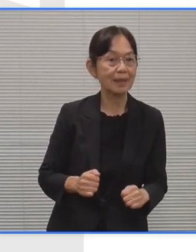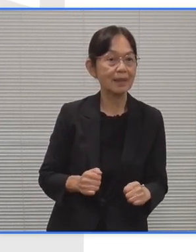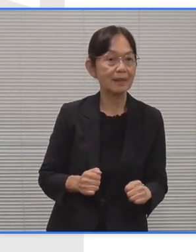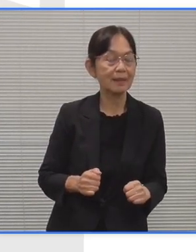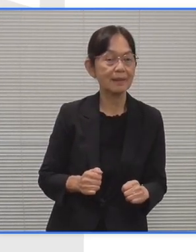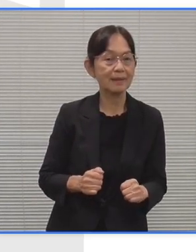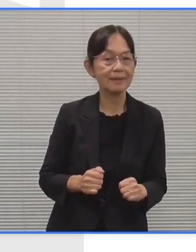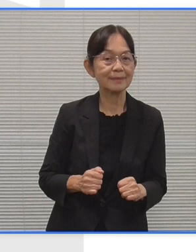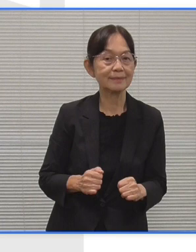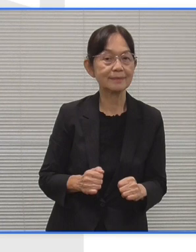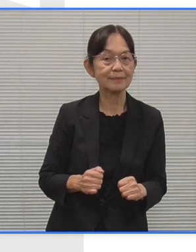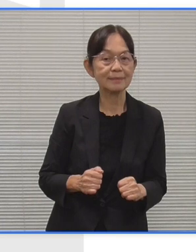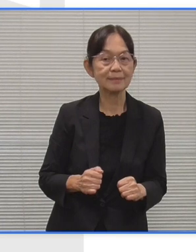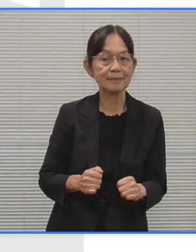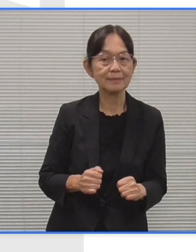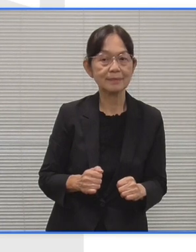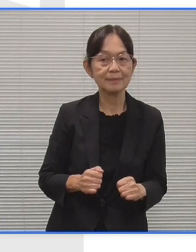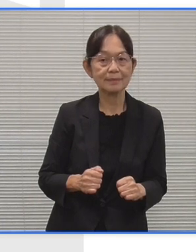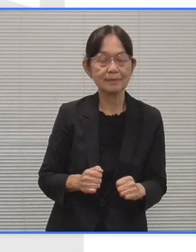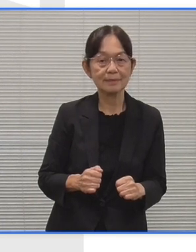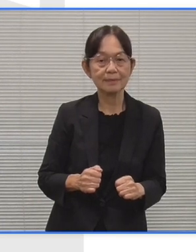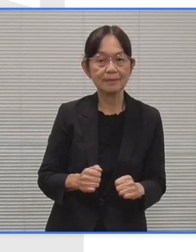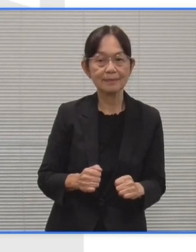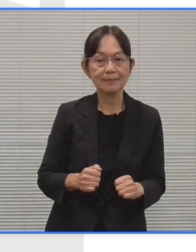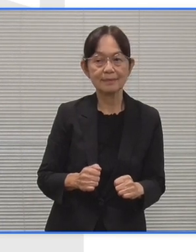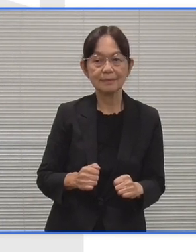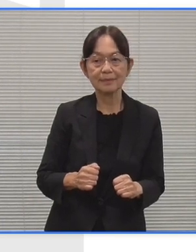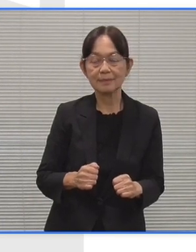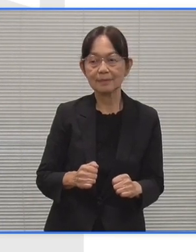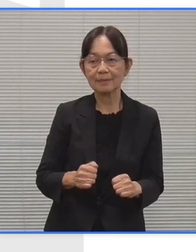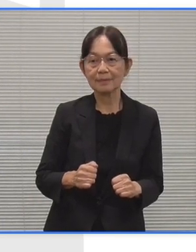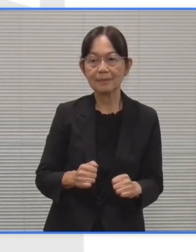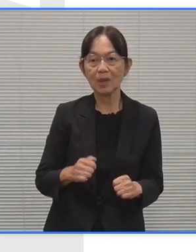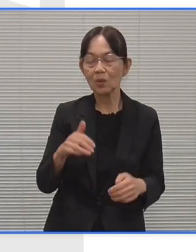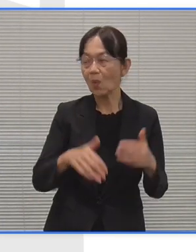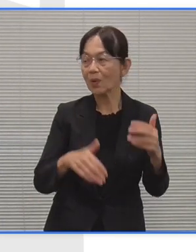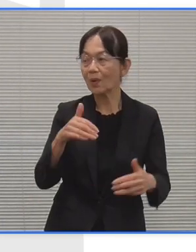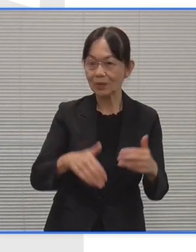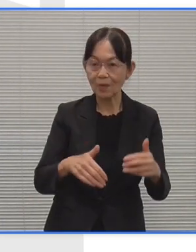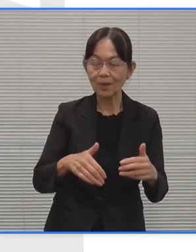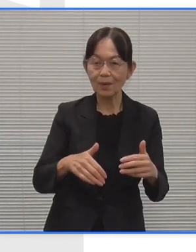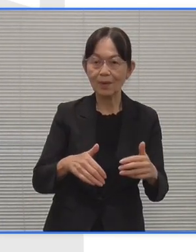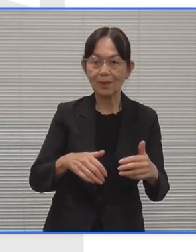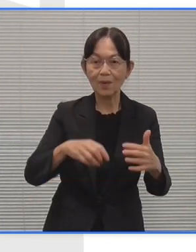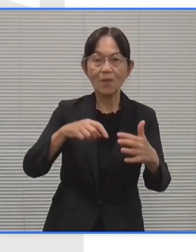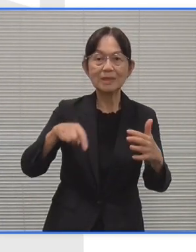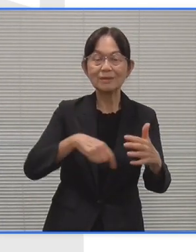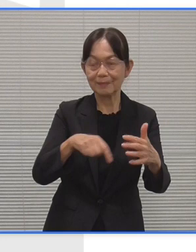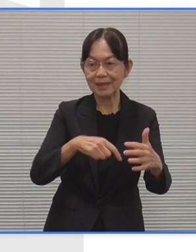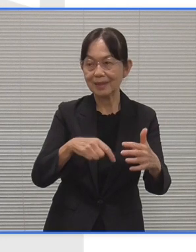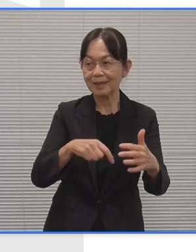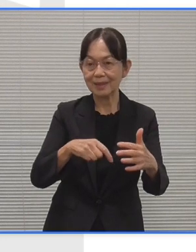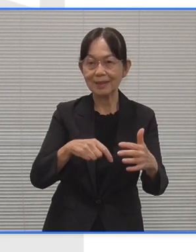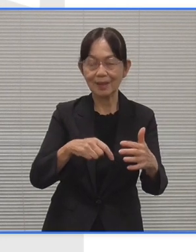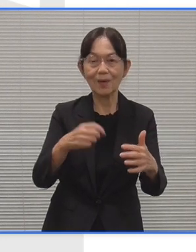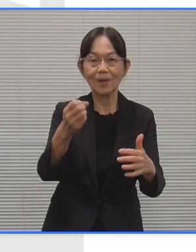けるですとか、区民以外の方の投票を避けるですとか、どういった仕組みで行われていらっしゃるんでしょうか。